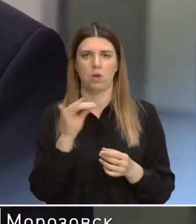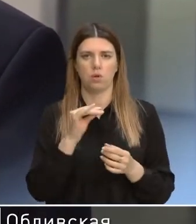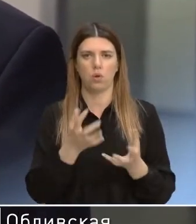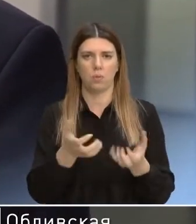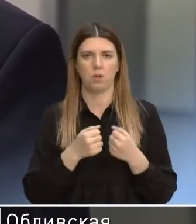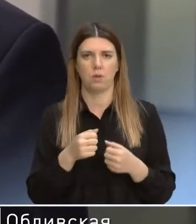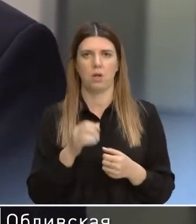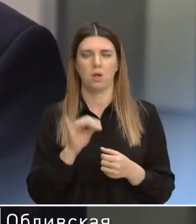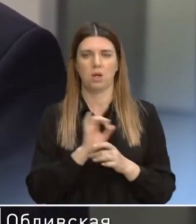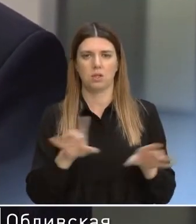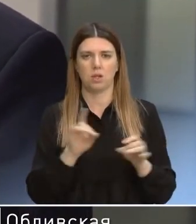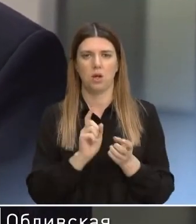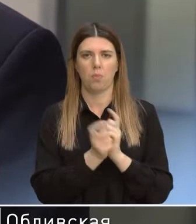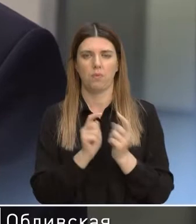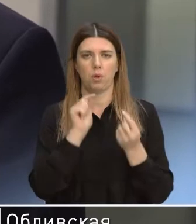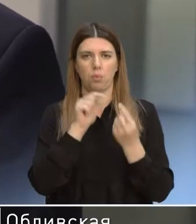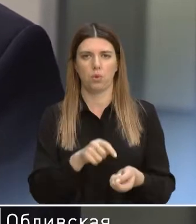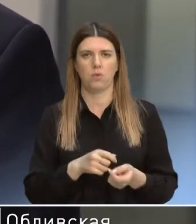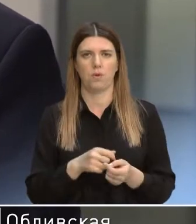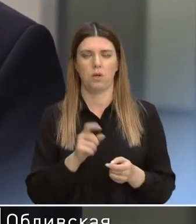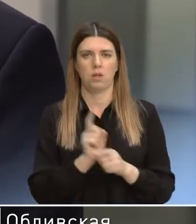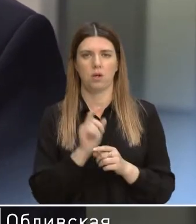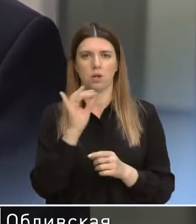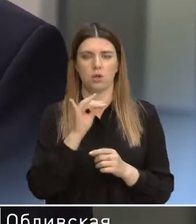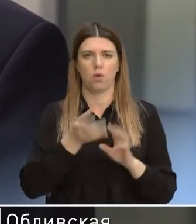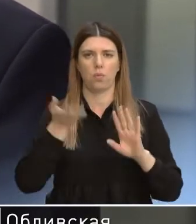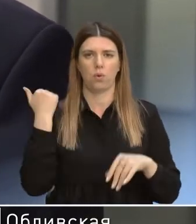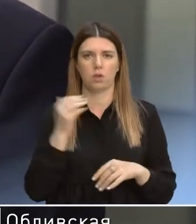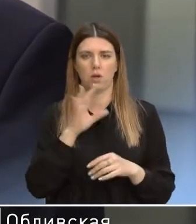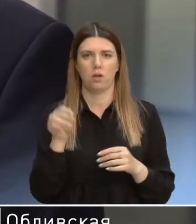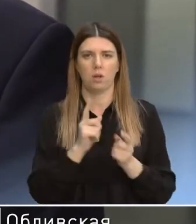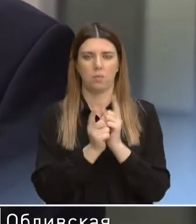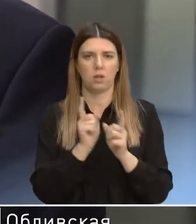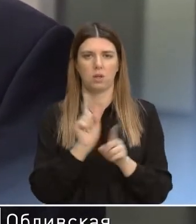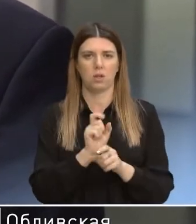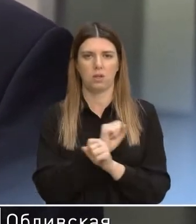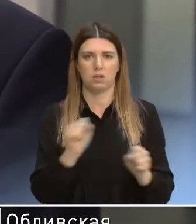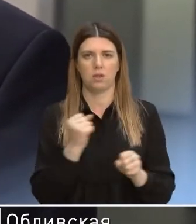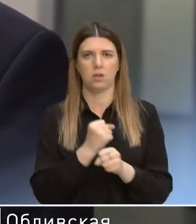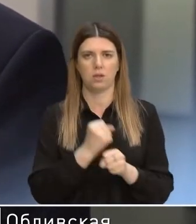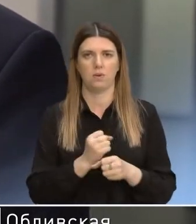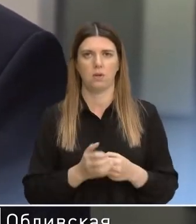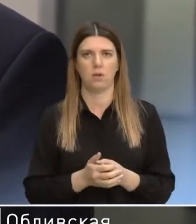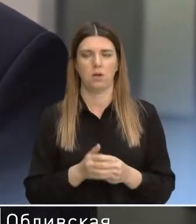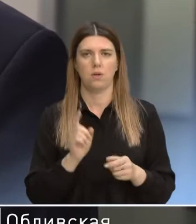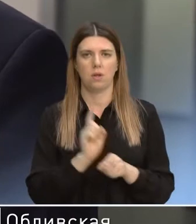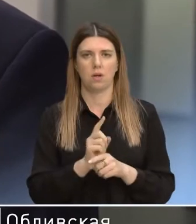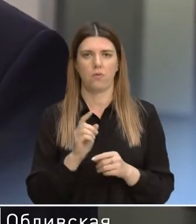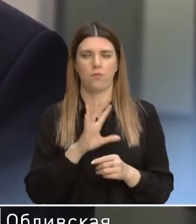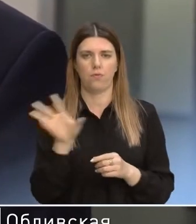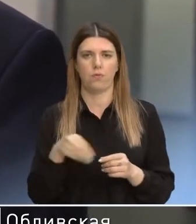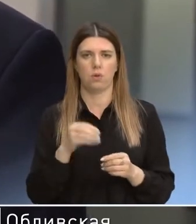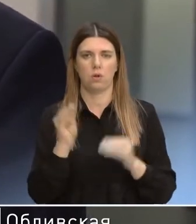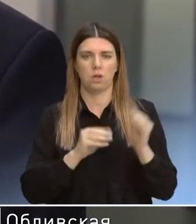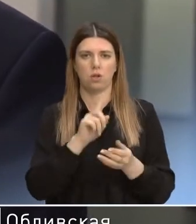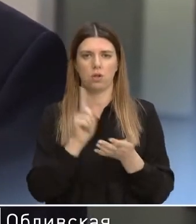искаженно поэтому борьба против и искажения прошлого и пересмотров потому что в конечном счете за этой моральной составляющей как